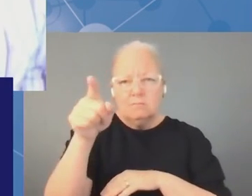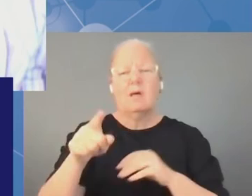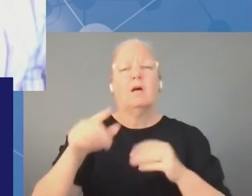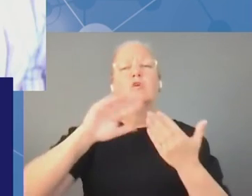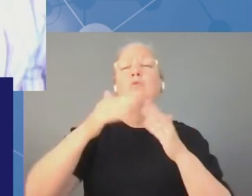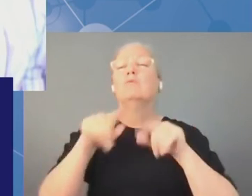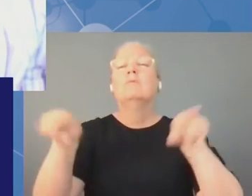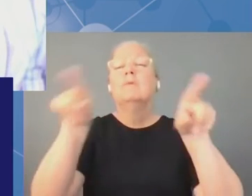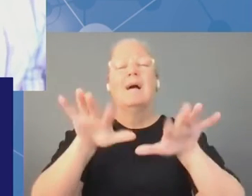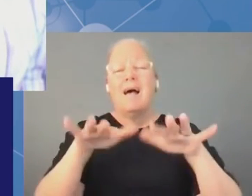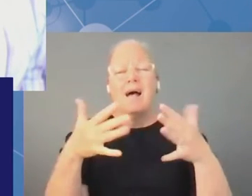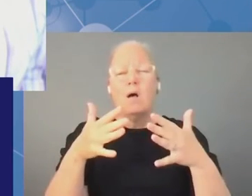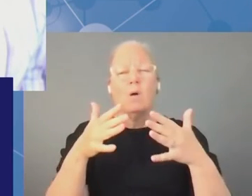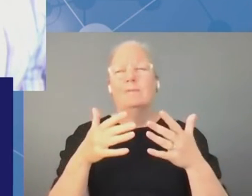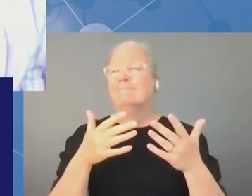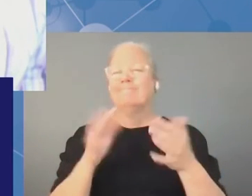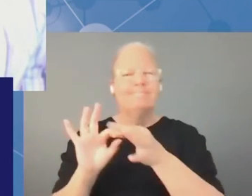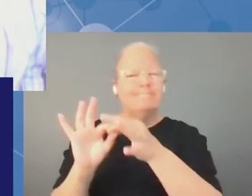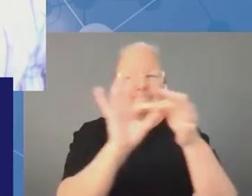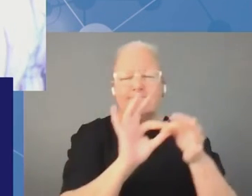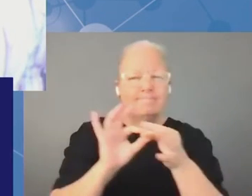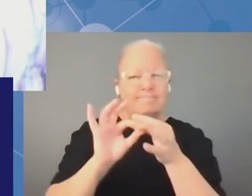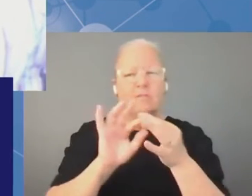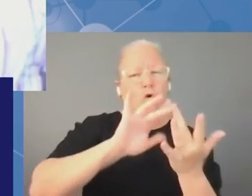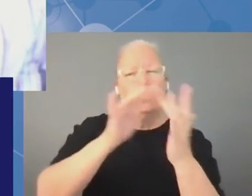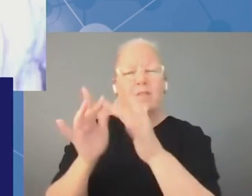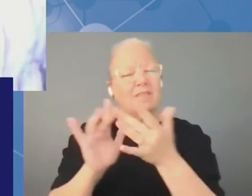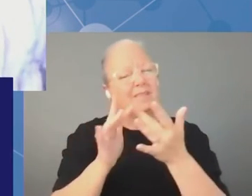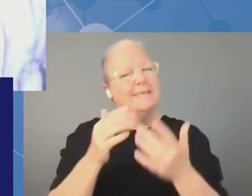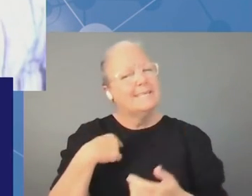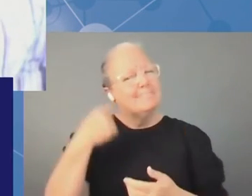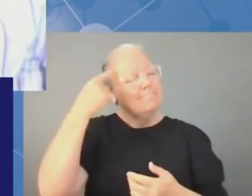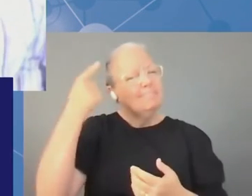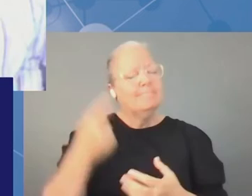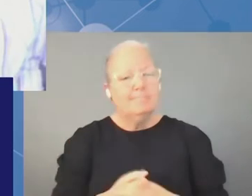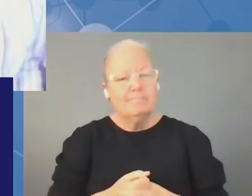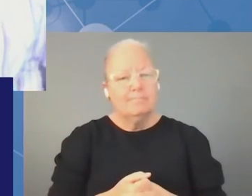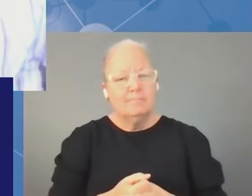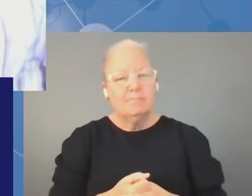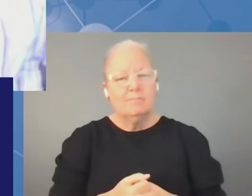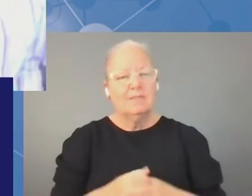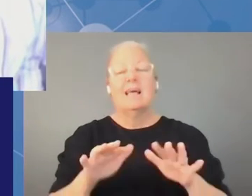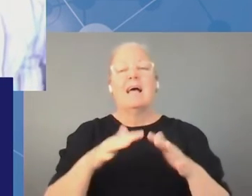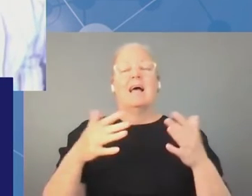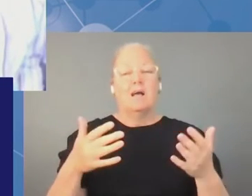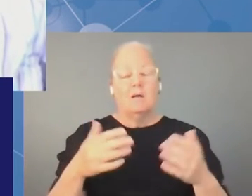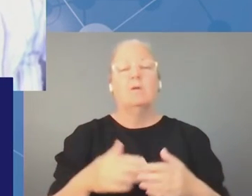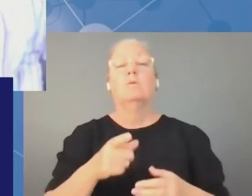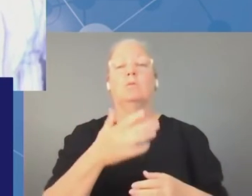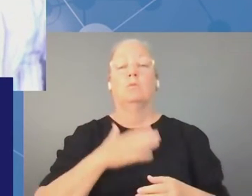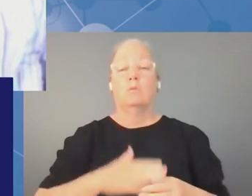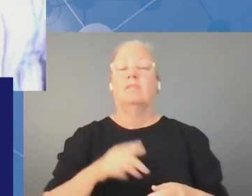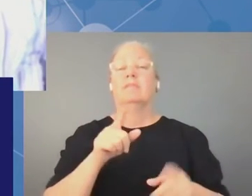Мой вопрос касается сельских местностей и того, каким образом мы должны обеспечить